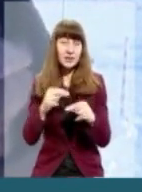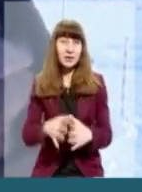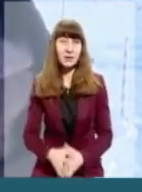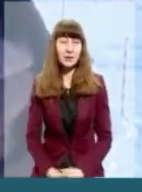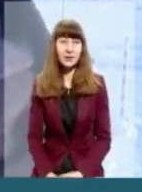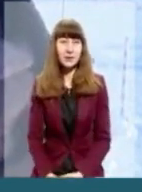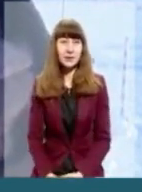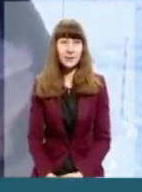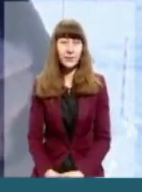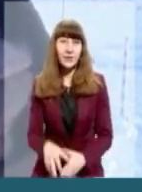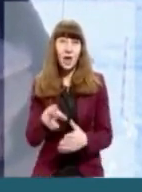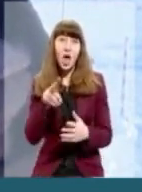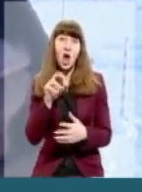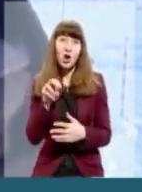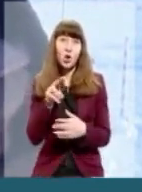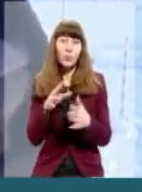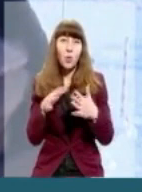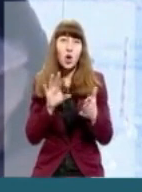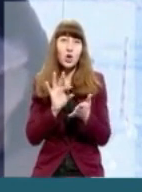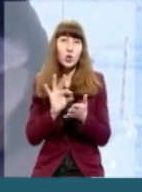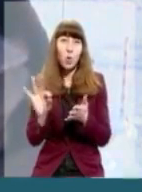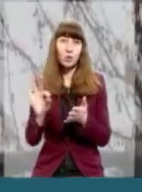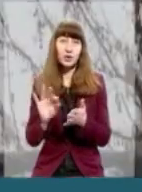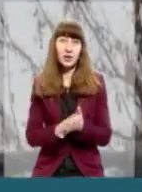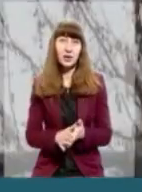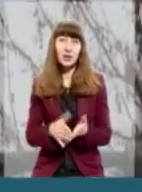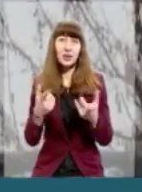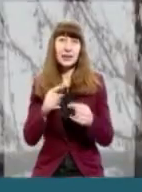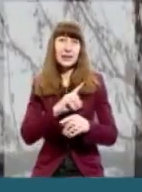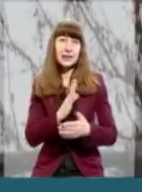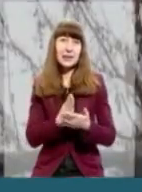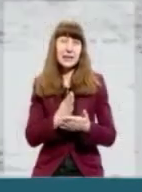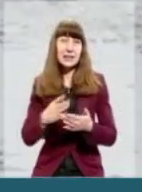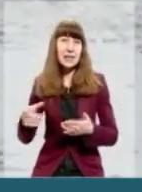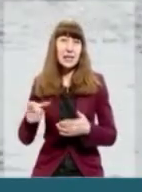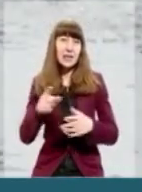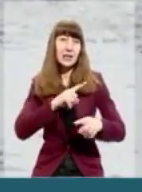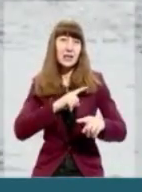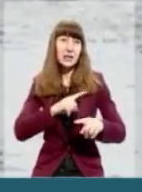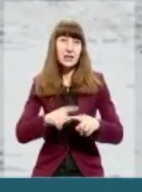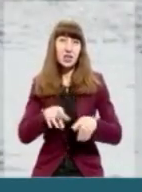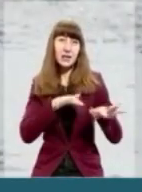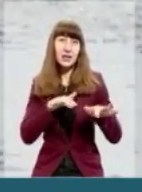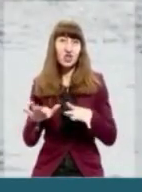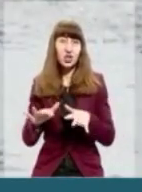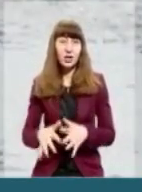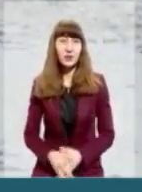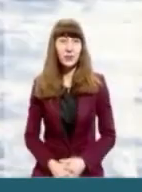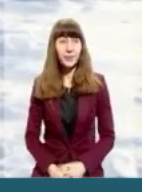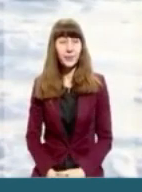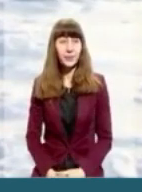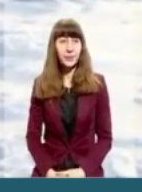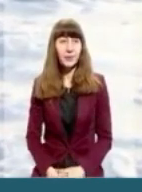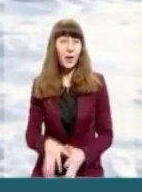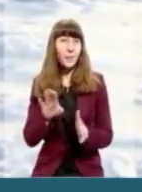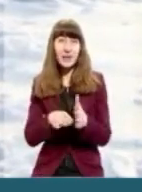потому что лед более тонкий и хрупкий, возможно, будет. Кроме того, специалисты рекомендуют населению не выходить на замерзший водоем без